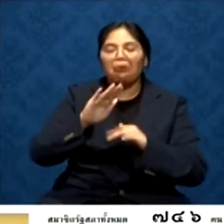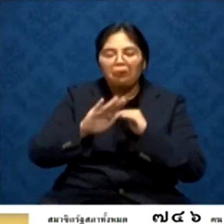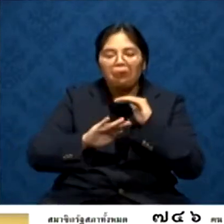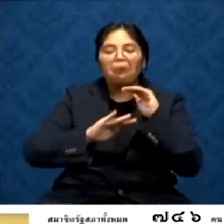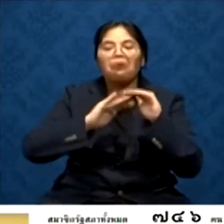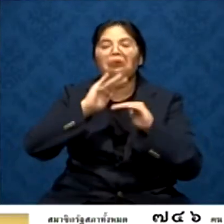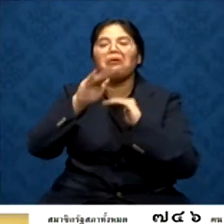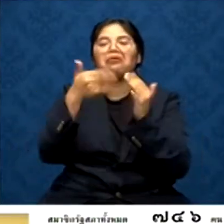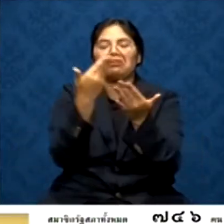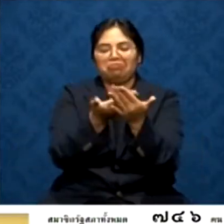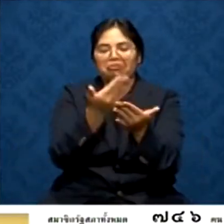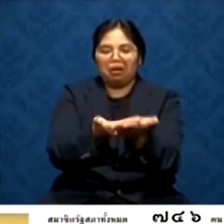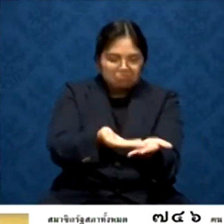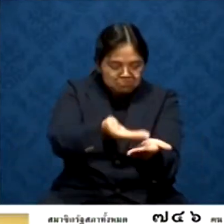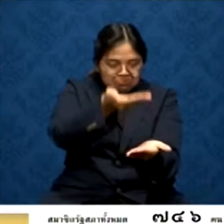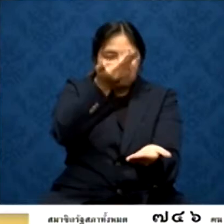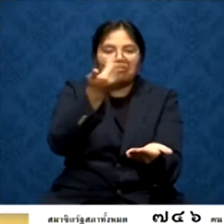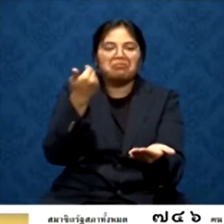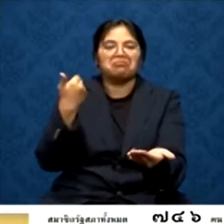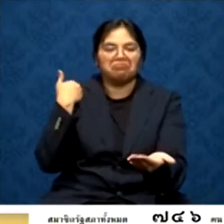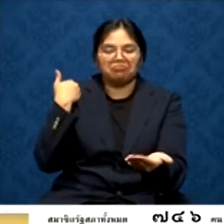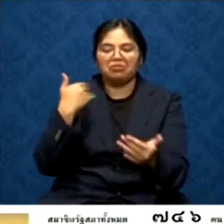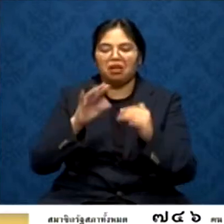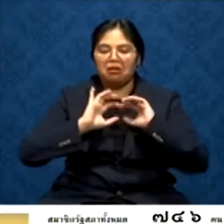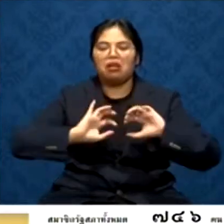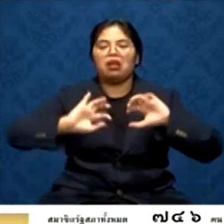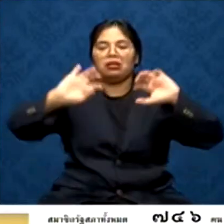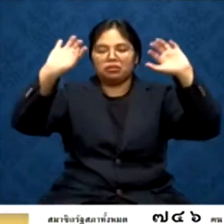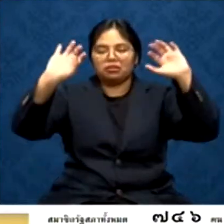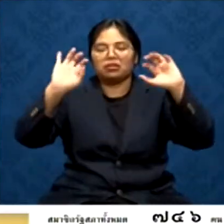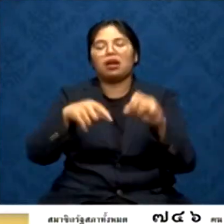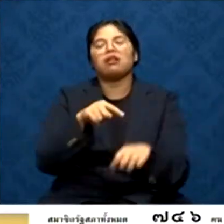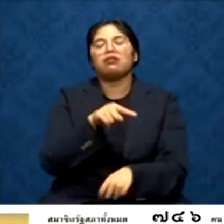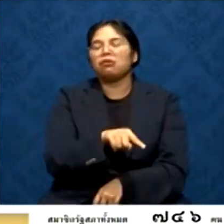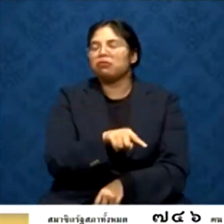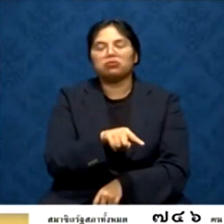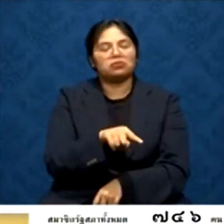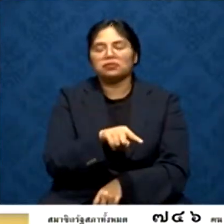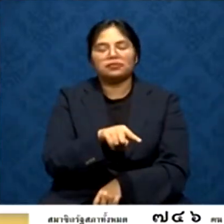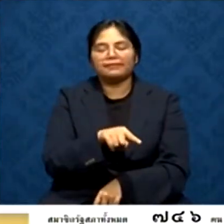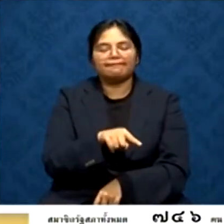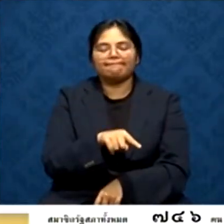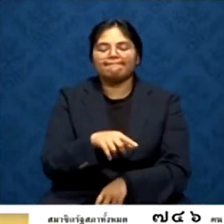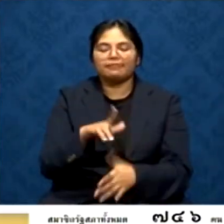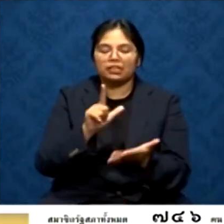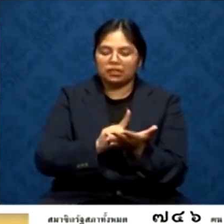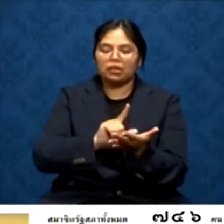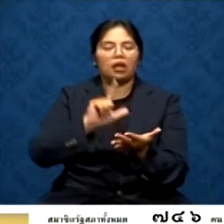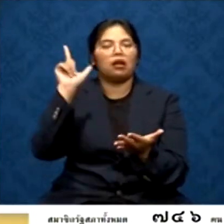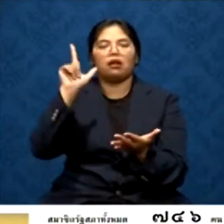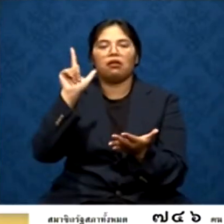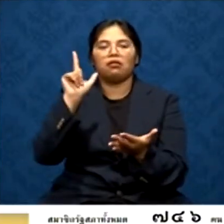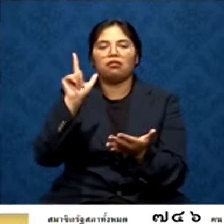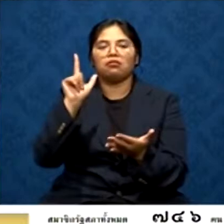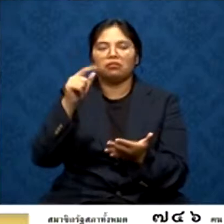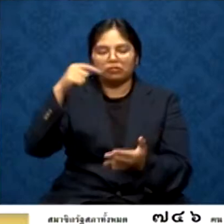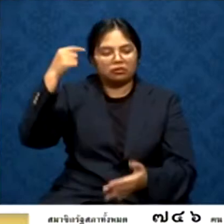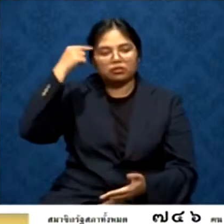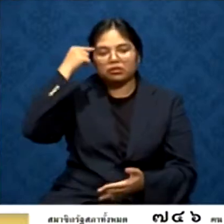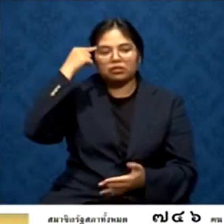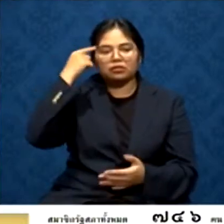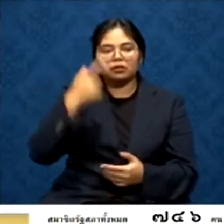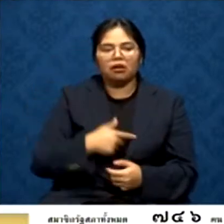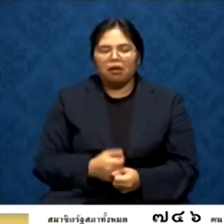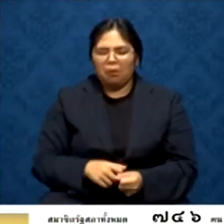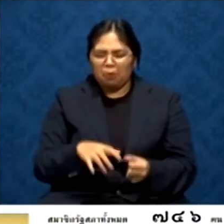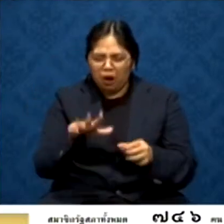องเหลือใช้ข้าราชการน้ำดีเหล่านี้ที่รับไม่ไหวตัดสินใจลาออกหลายคนที่โดนกดดัน